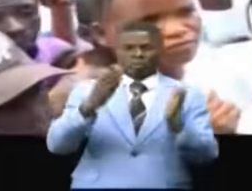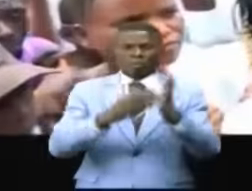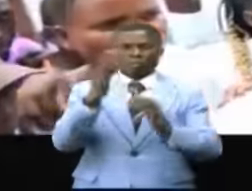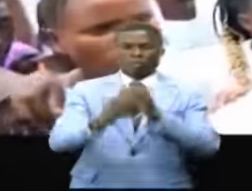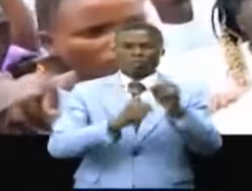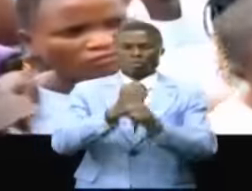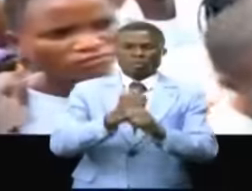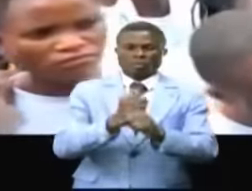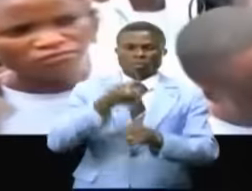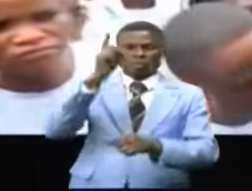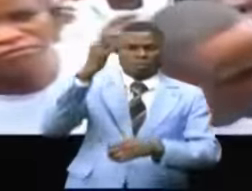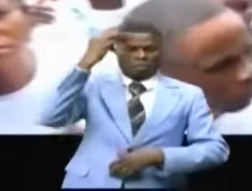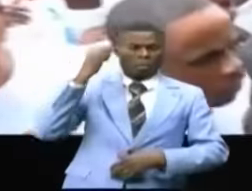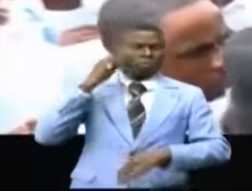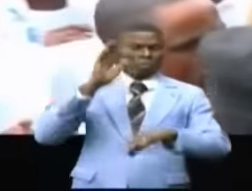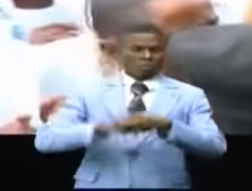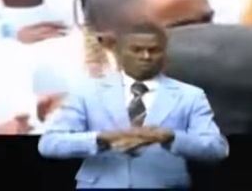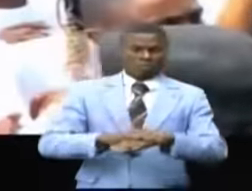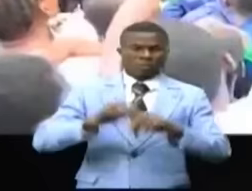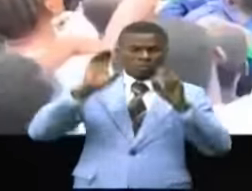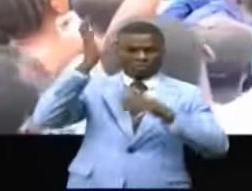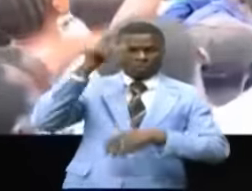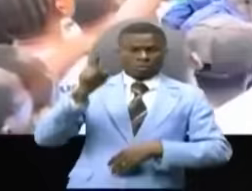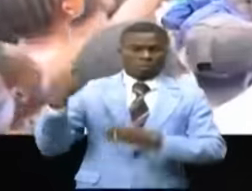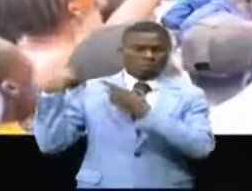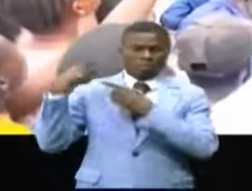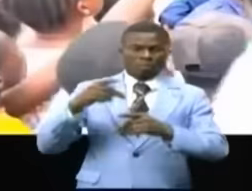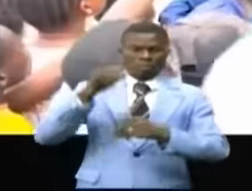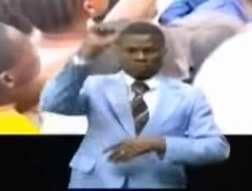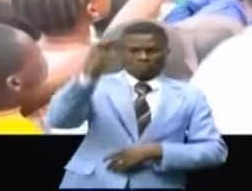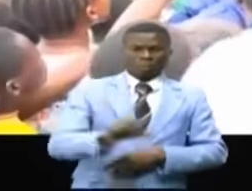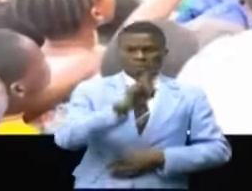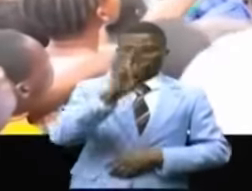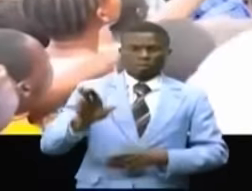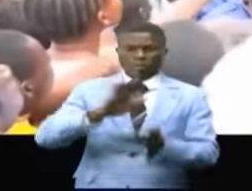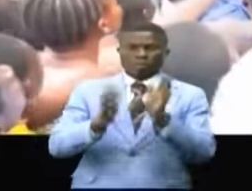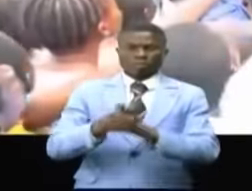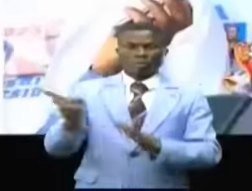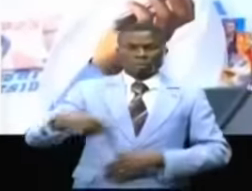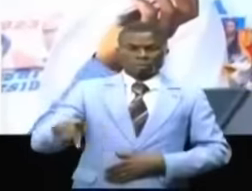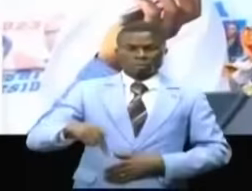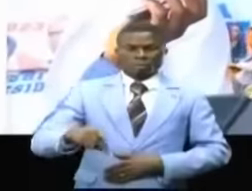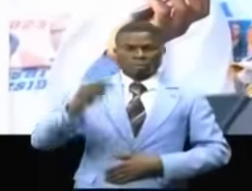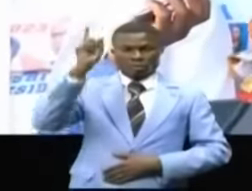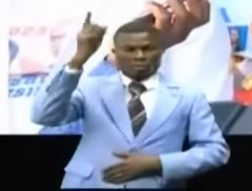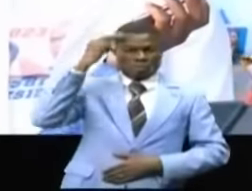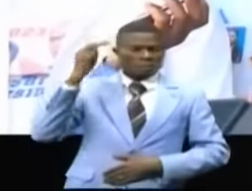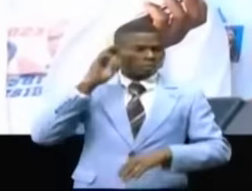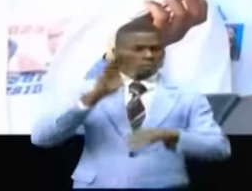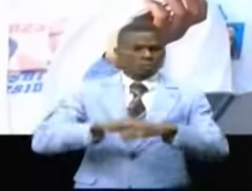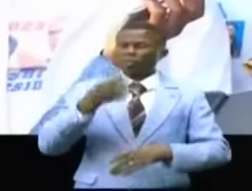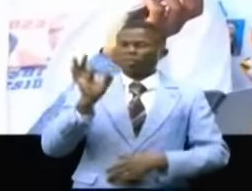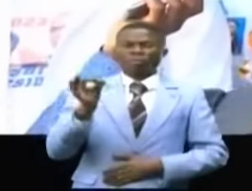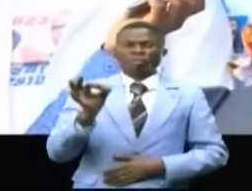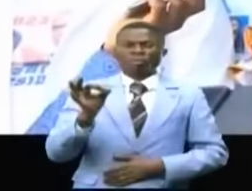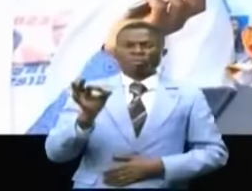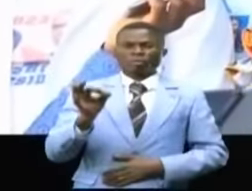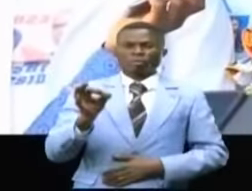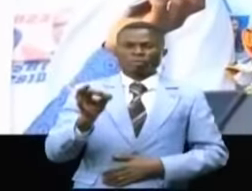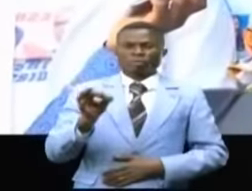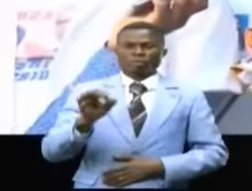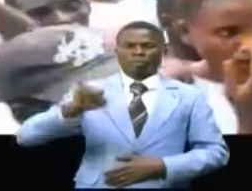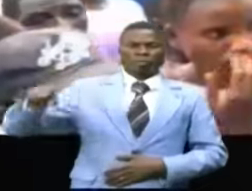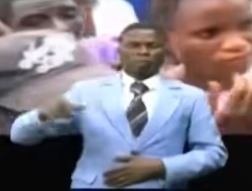un premier ministre foulait les sols de Bouta. Depuis que le Bazuélé est une province, jamais un premier ministre n'y a posé ses pieds.